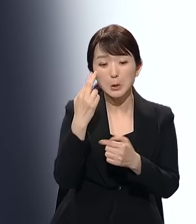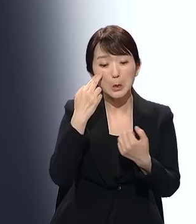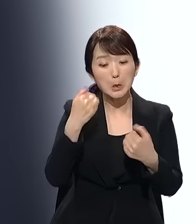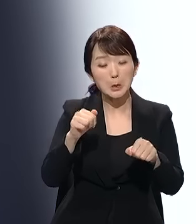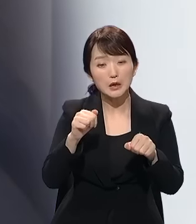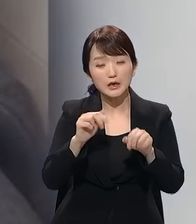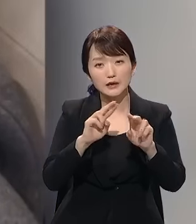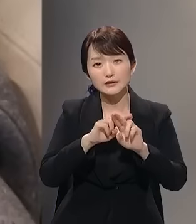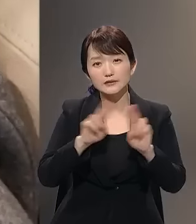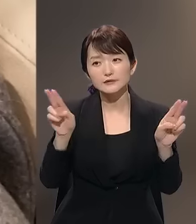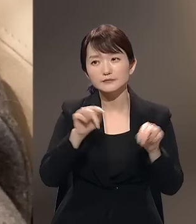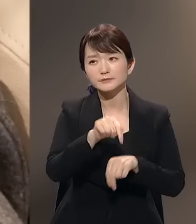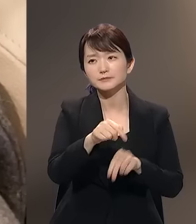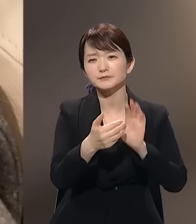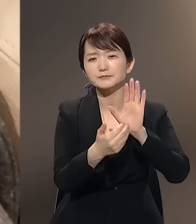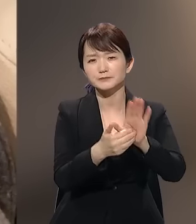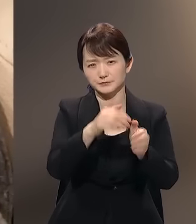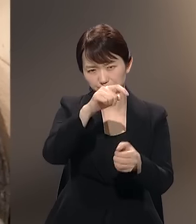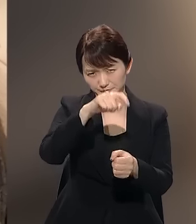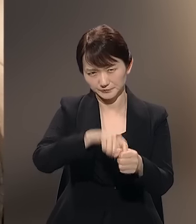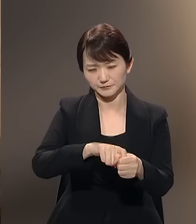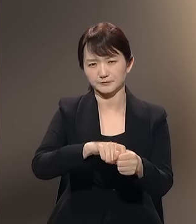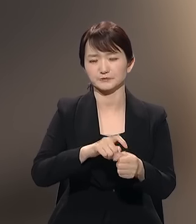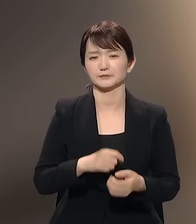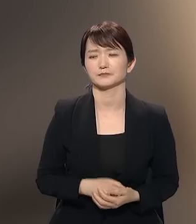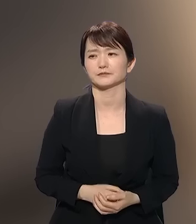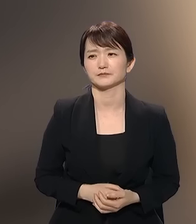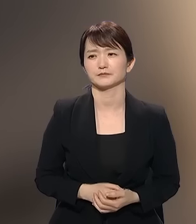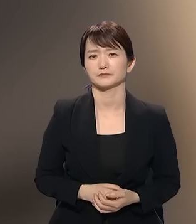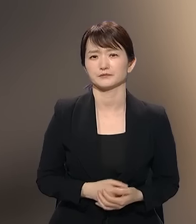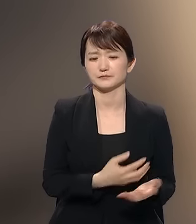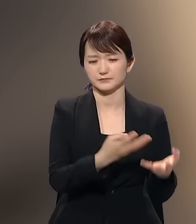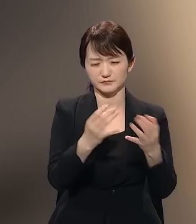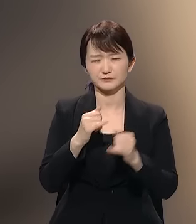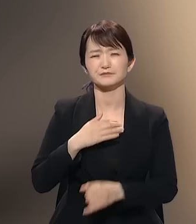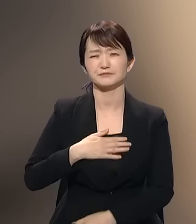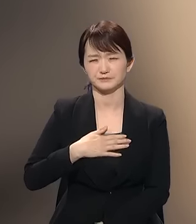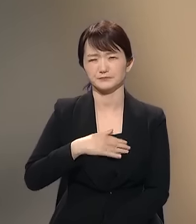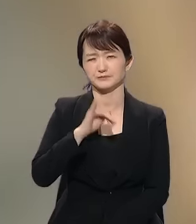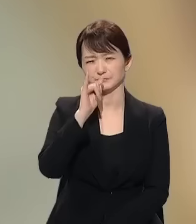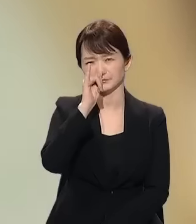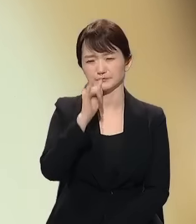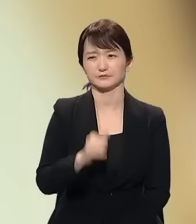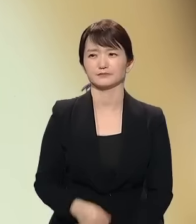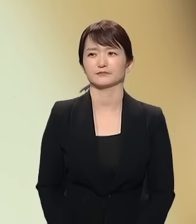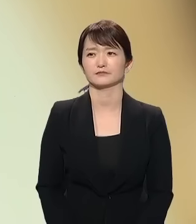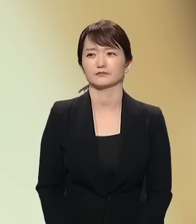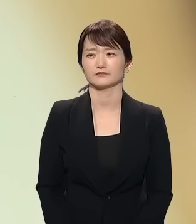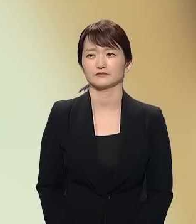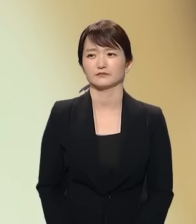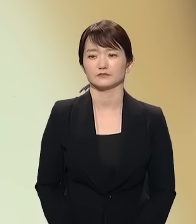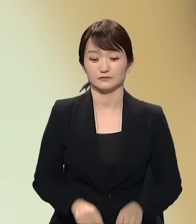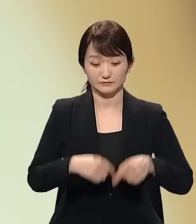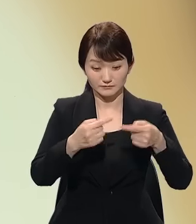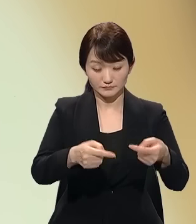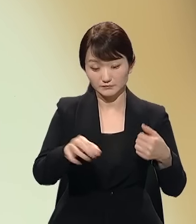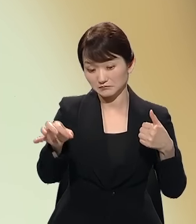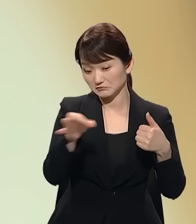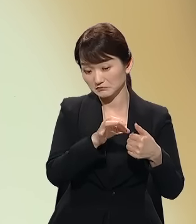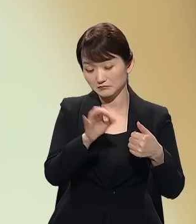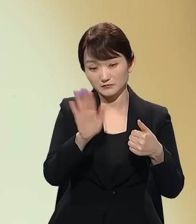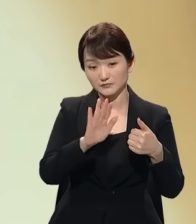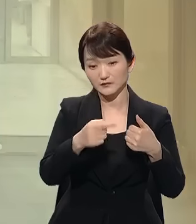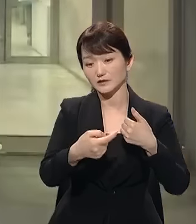난다. 그걸 막기 위한 거라는 걸 많은 분들이 다 인지를 하고 있기 때문에 노 개런티는 겉으로